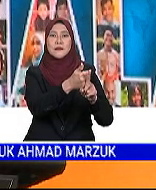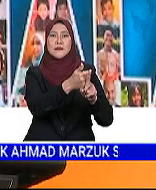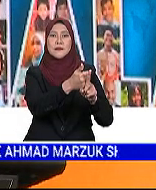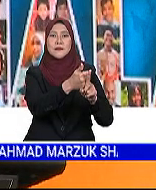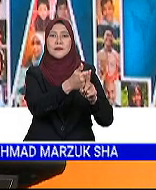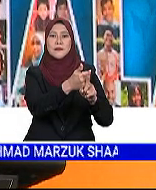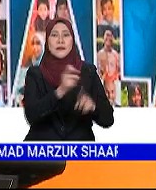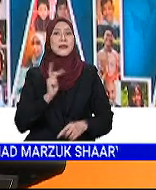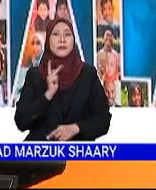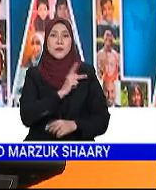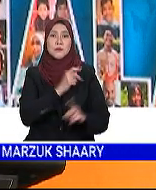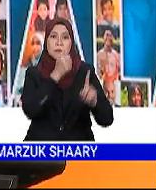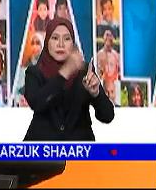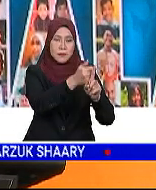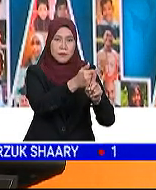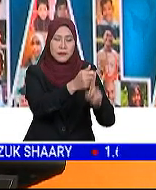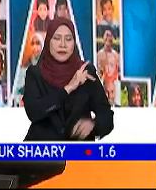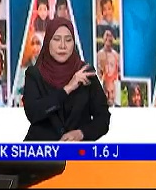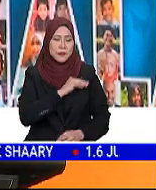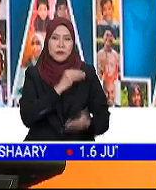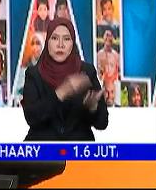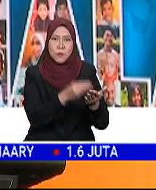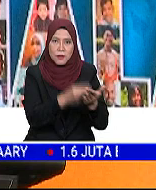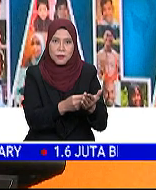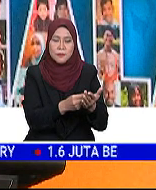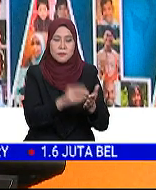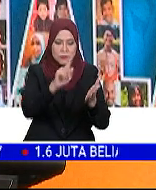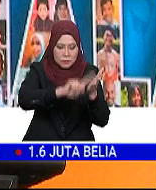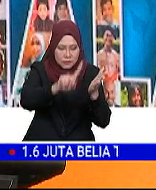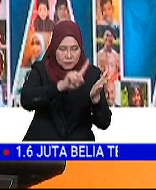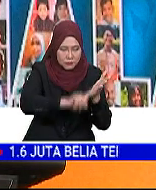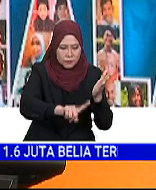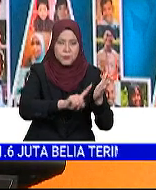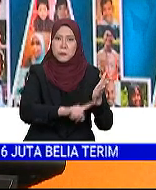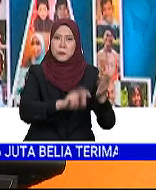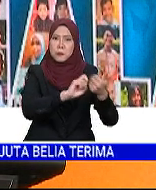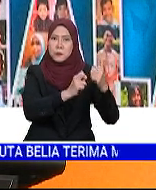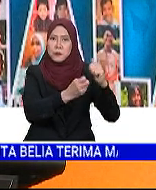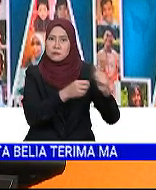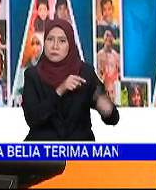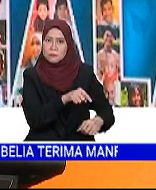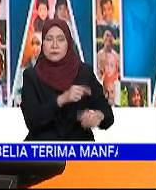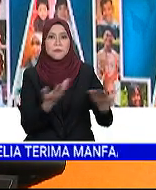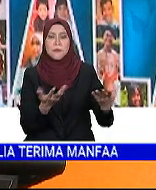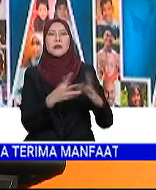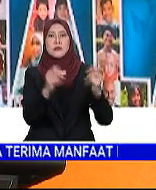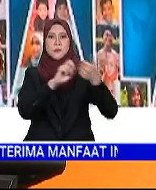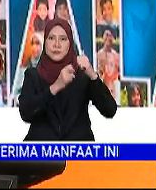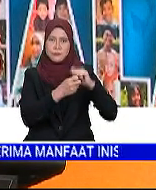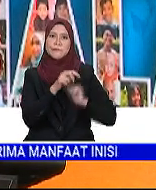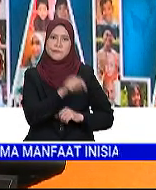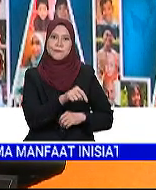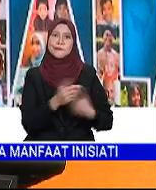mengarahkan Kementerian Kewangan supaya melihat perkara ini dan supaya menyelesaikan isu ini